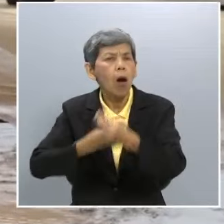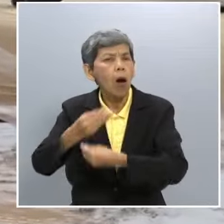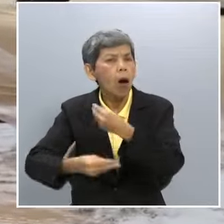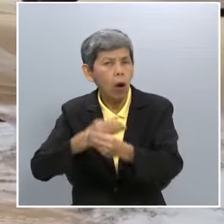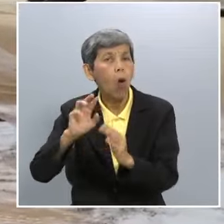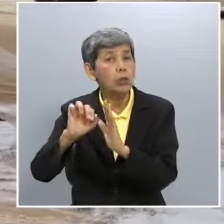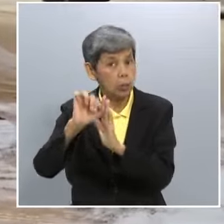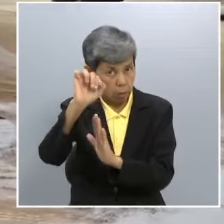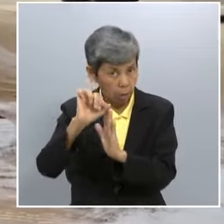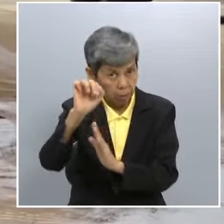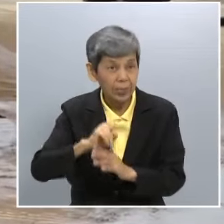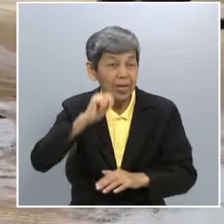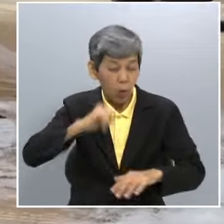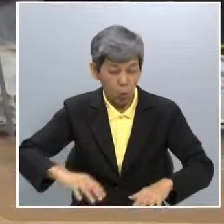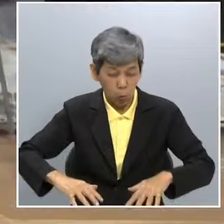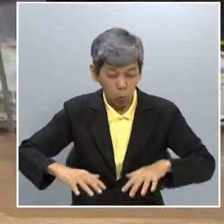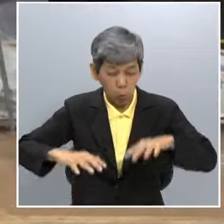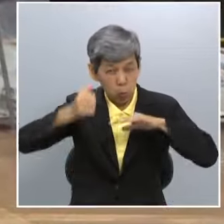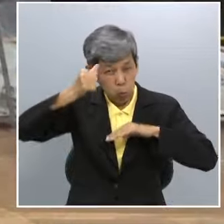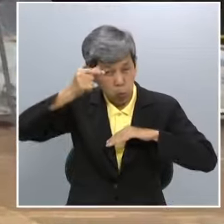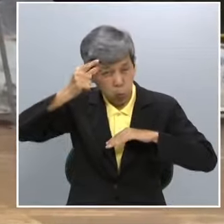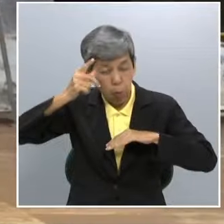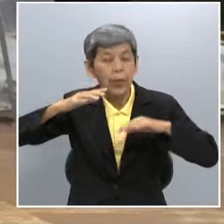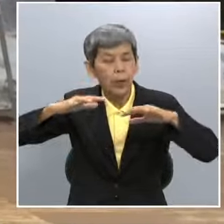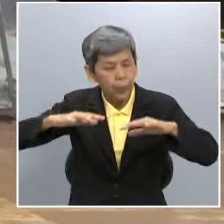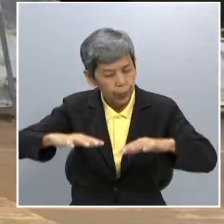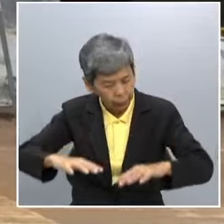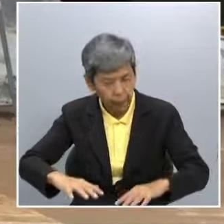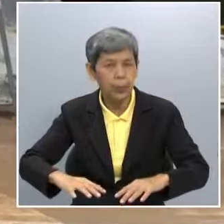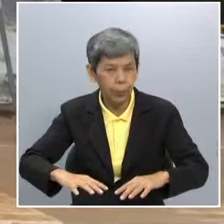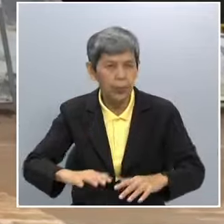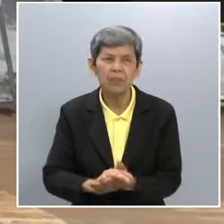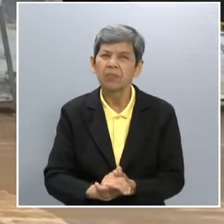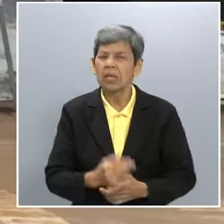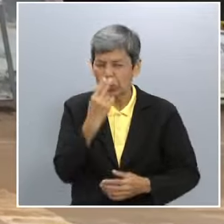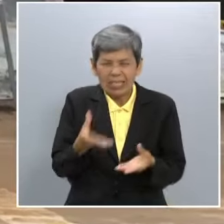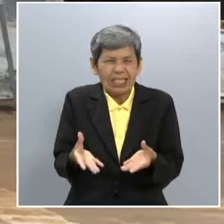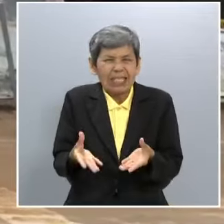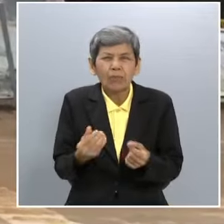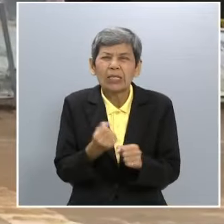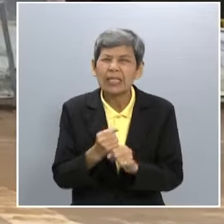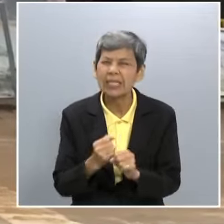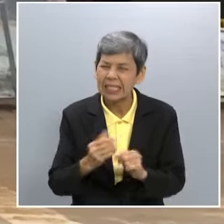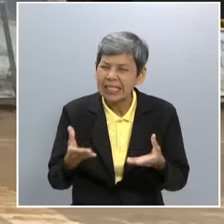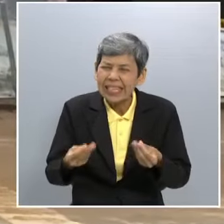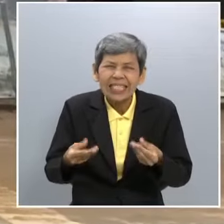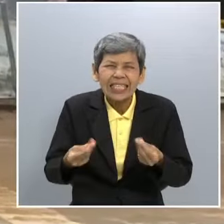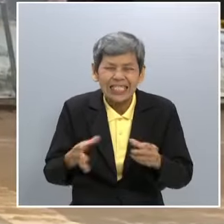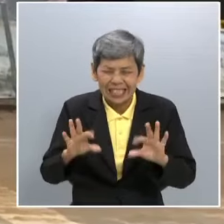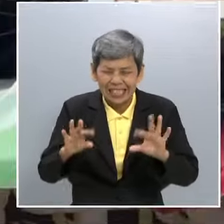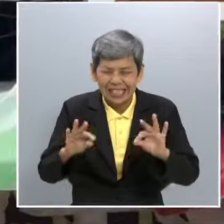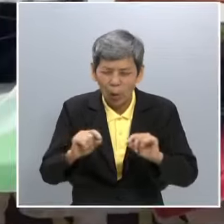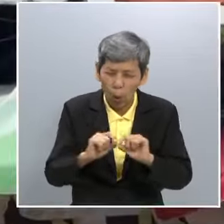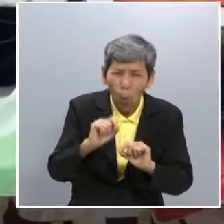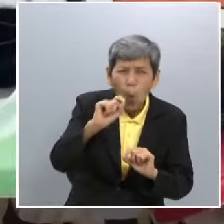ม่น้ำที่ท่วมสูงตลอดหลายวันที่ผ่านมาลดลงเกือบหมดแต่ก็ยังเหลือดินโคลนหนากว่า20เซนทั่วพื้นที่